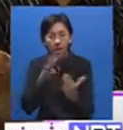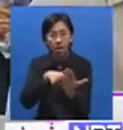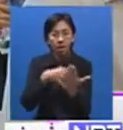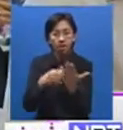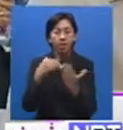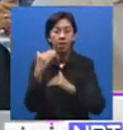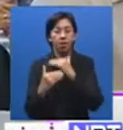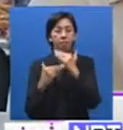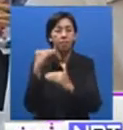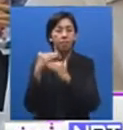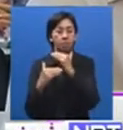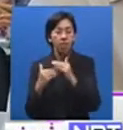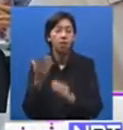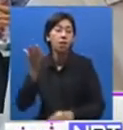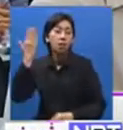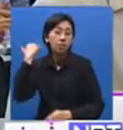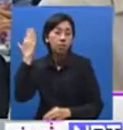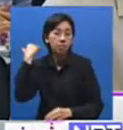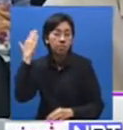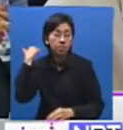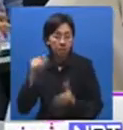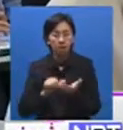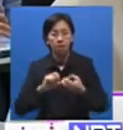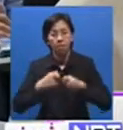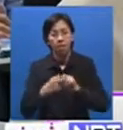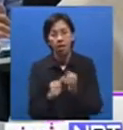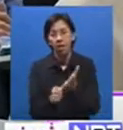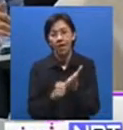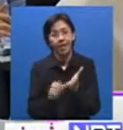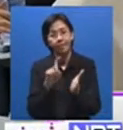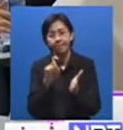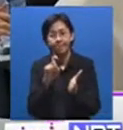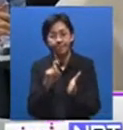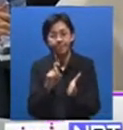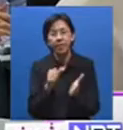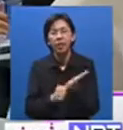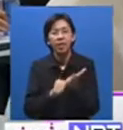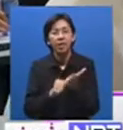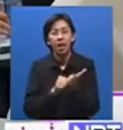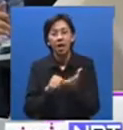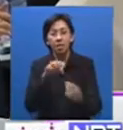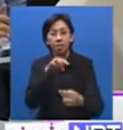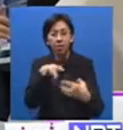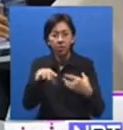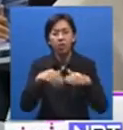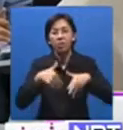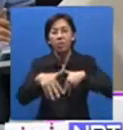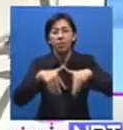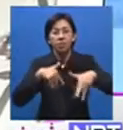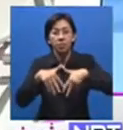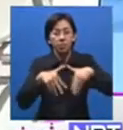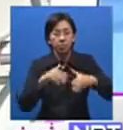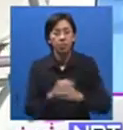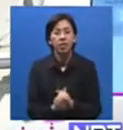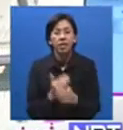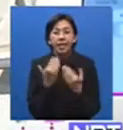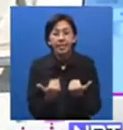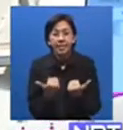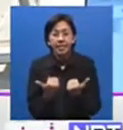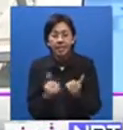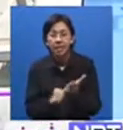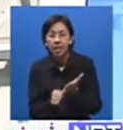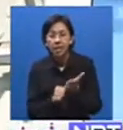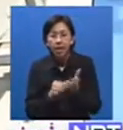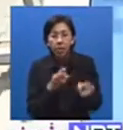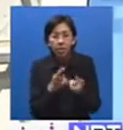นาเนื่องจากที่ผ่านมาไม่สามารถแก้ไขปัญหาได้ตรงกับความต้องการของประชาชนในพื้นที่โดยการปรับการทำง